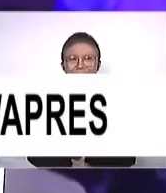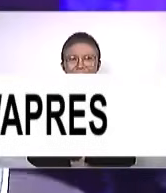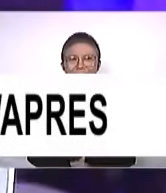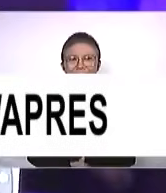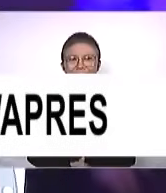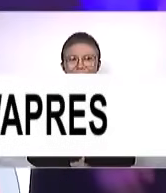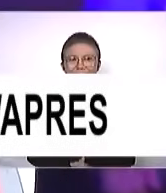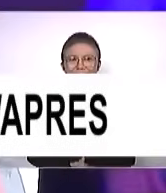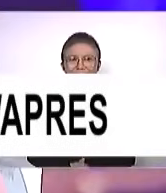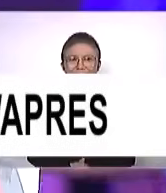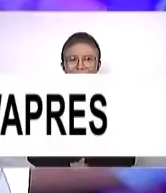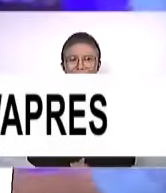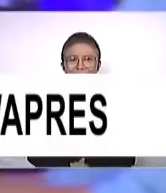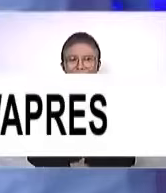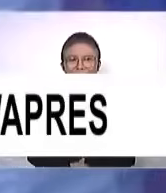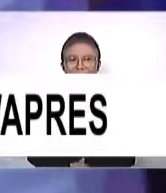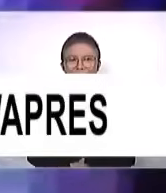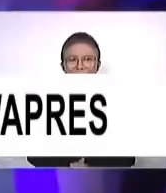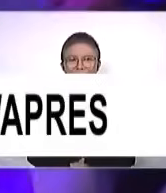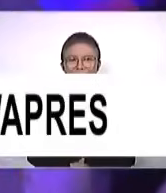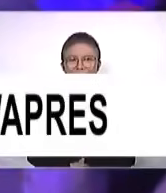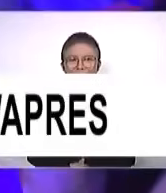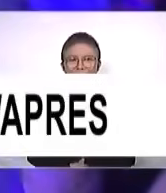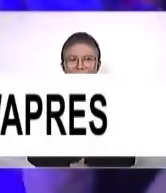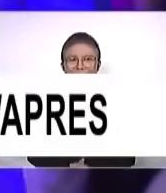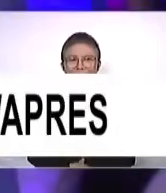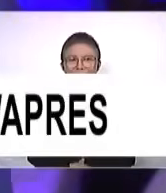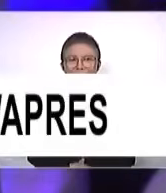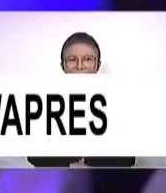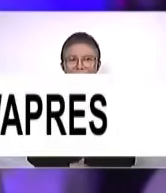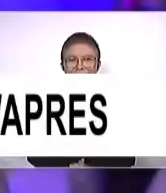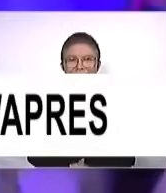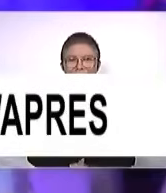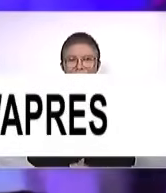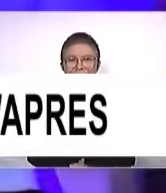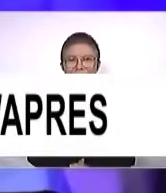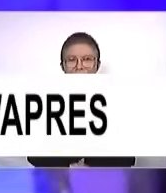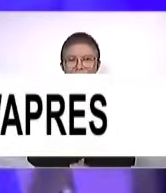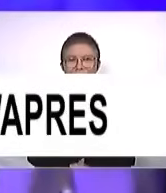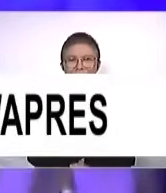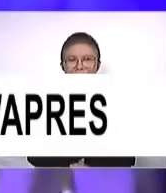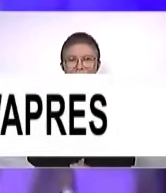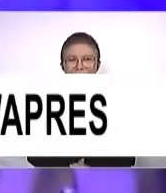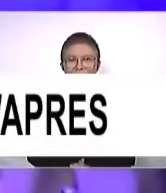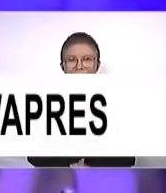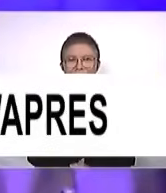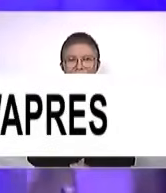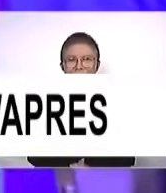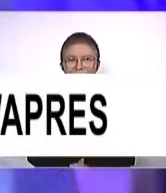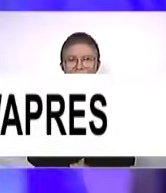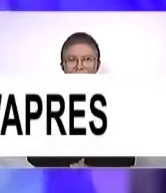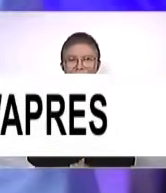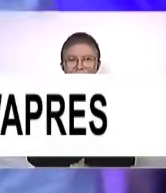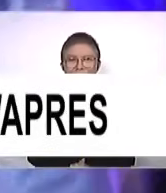e Katakanlah dibanggakan ya oleh Koalisi Indonesia maju maupun oleh para pendukung-pendukungnya karena dianggap ee mampu